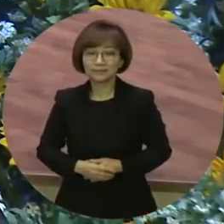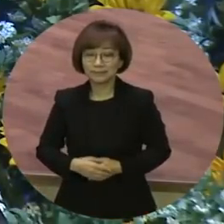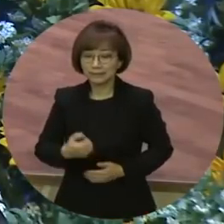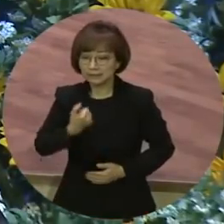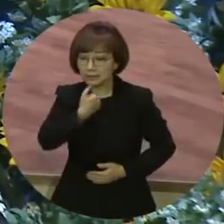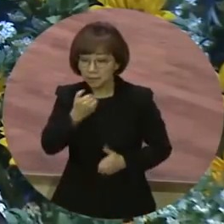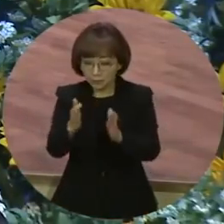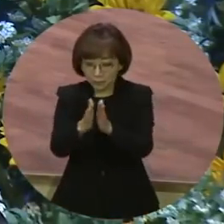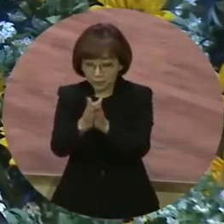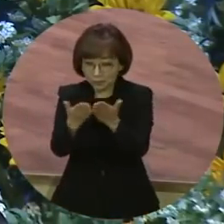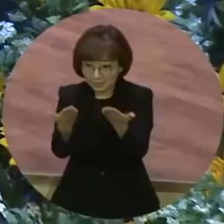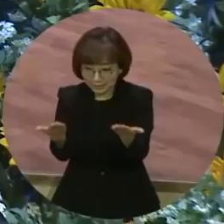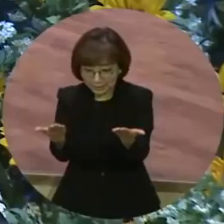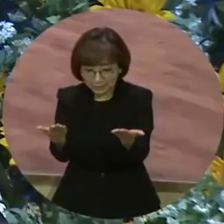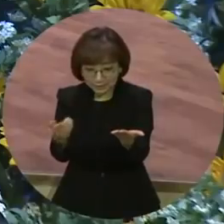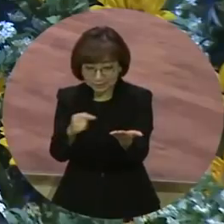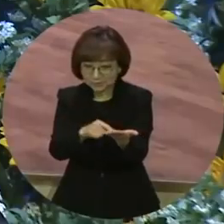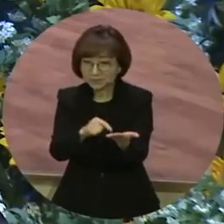로마서 말씀은